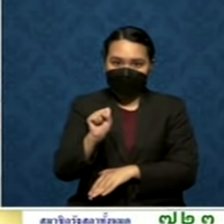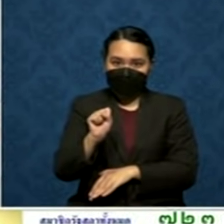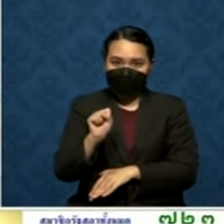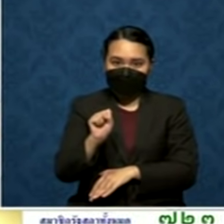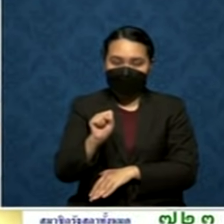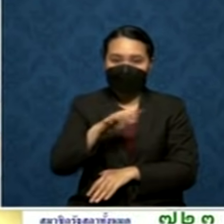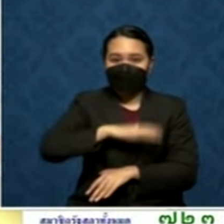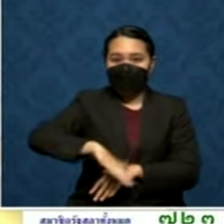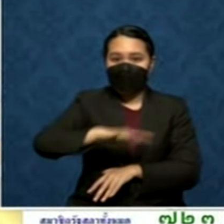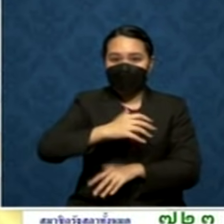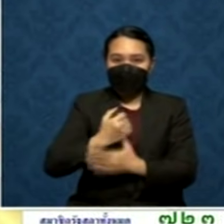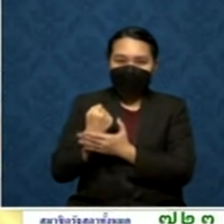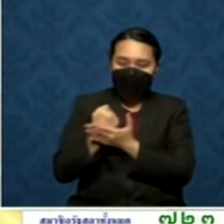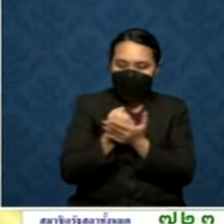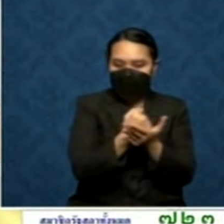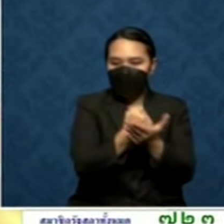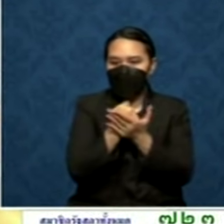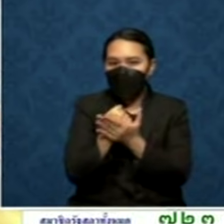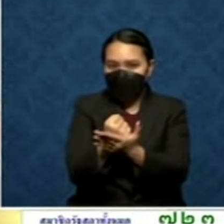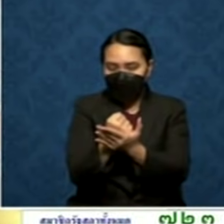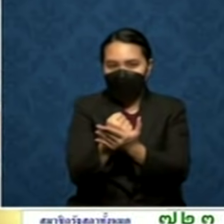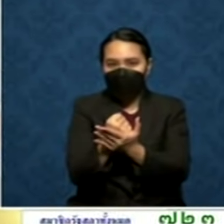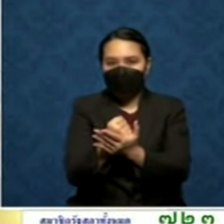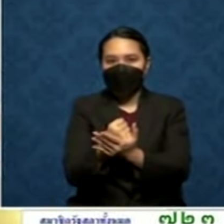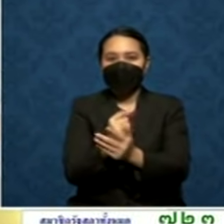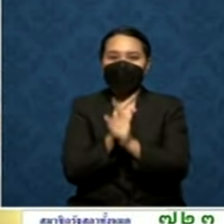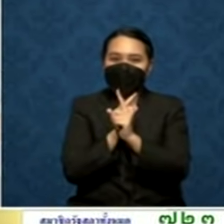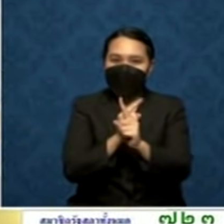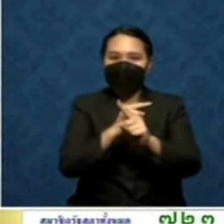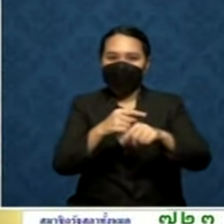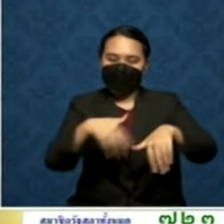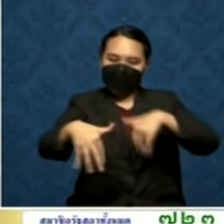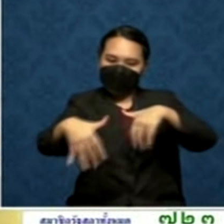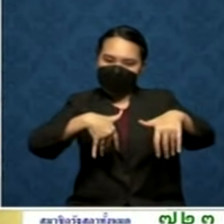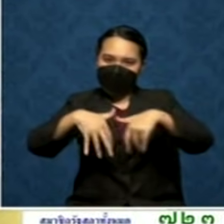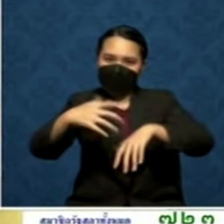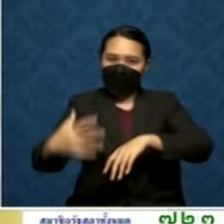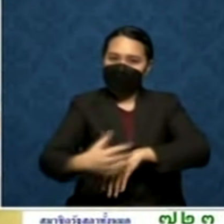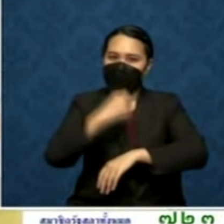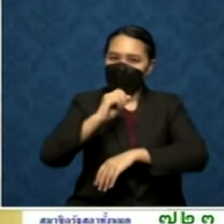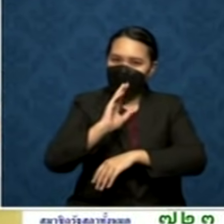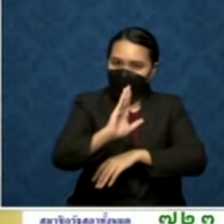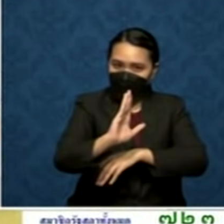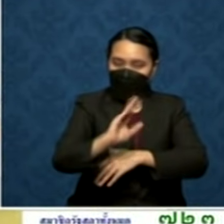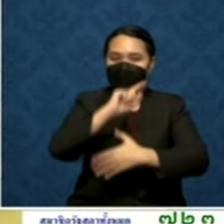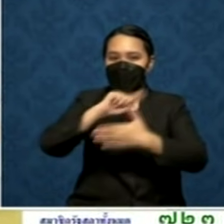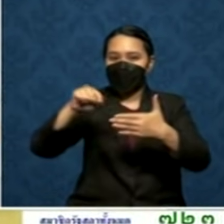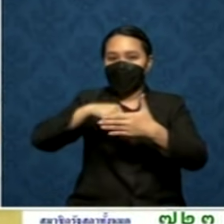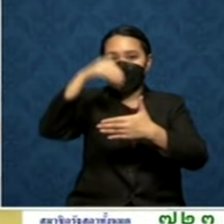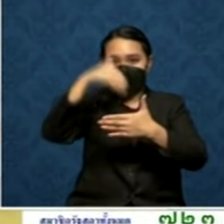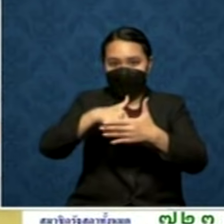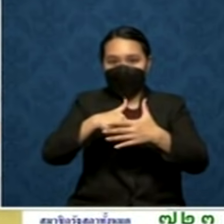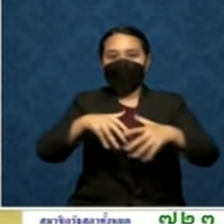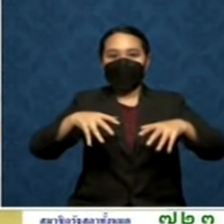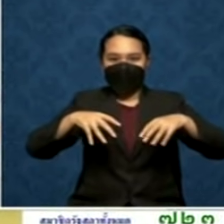ช่วยกันยืนยันในอำนาจสูงสุดของประชาชนที่เขาโหวตเรื่องเรามาด้วยการโหมดกับร่างแก้